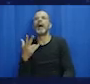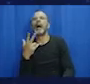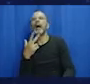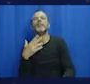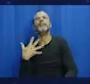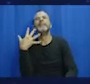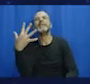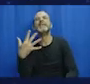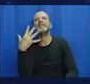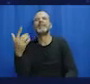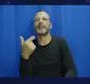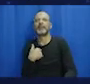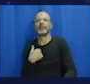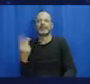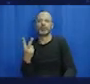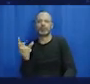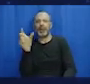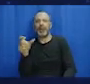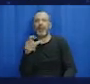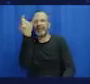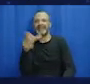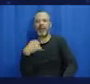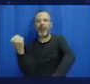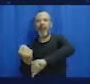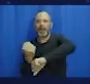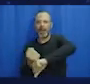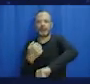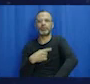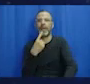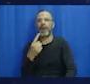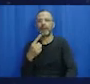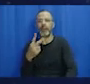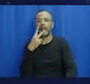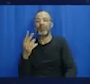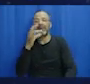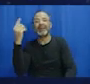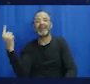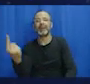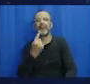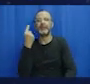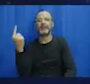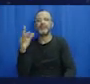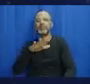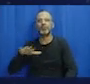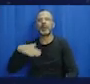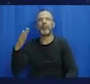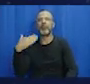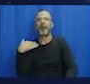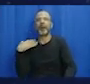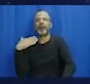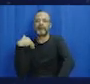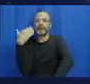هذا الأمر؟ أنا رؤيتي تختلف عن كثيرين، أنا إنسان عملي ولهذا أقول الحل الوحيد باعتبار أنه مجتمعنا يغط